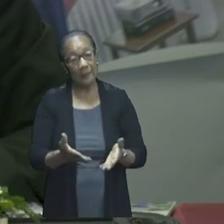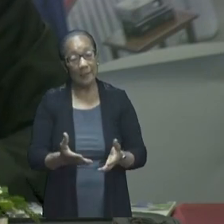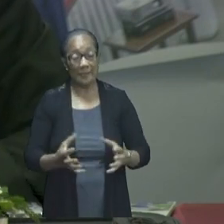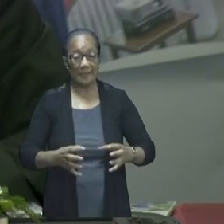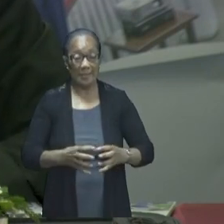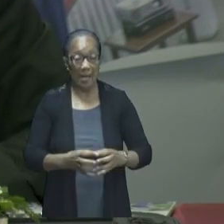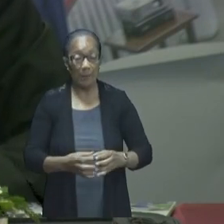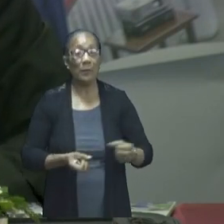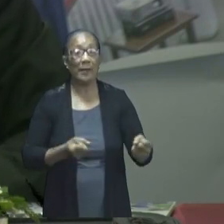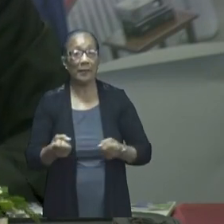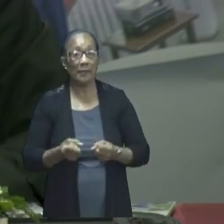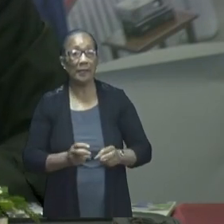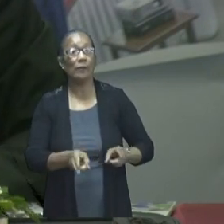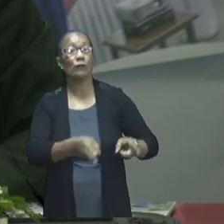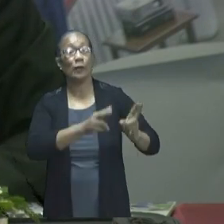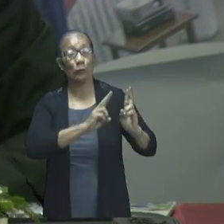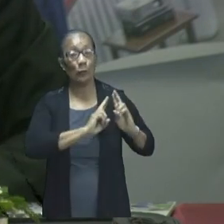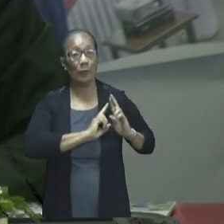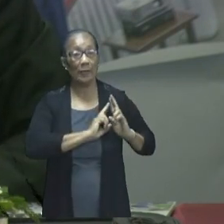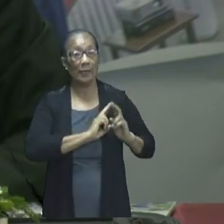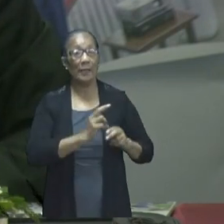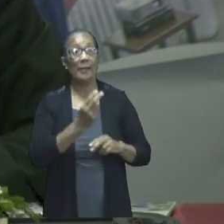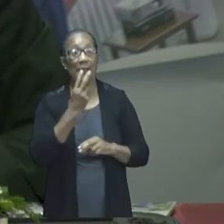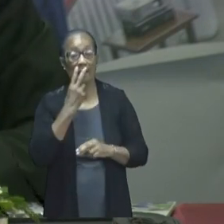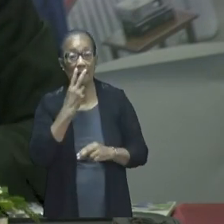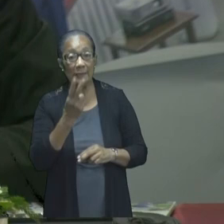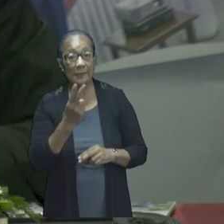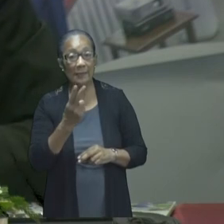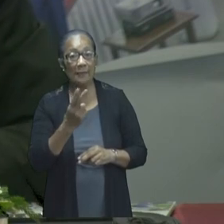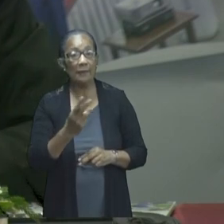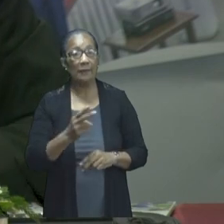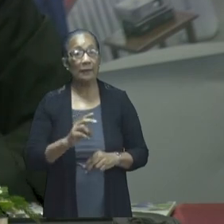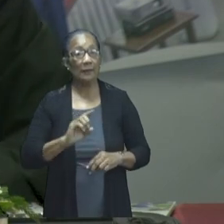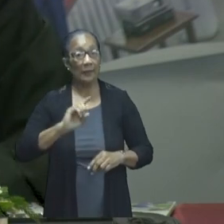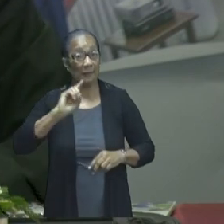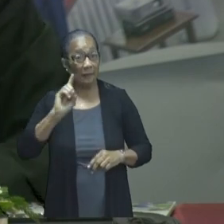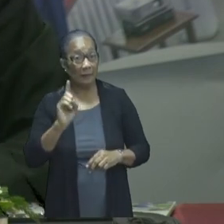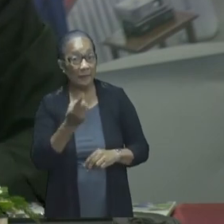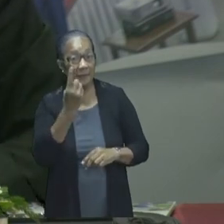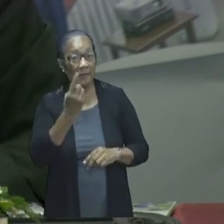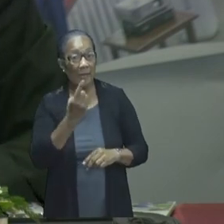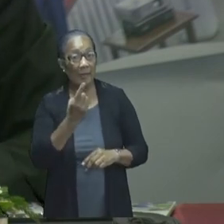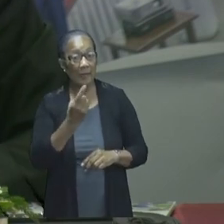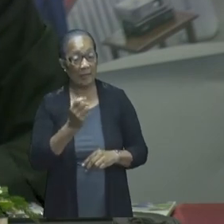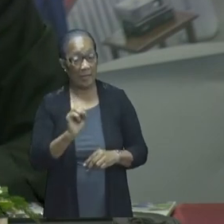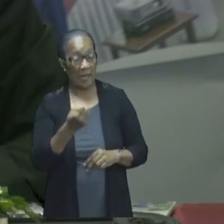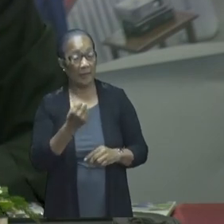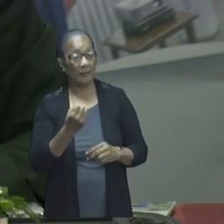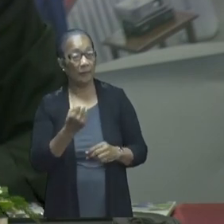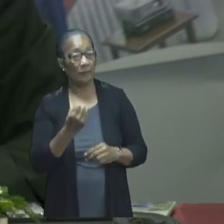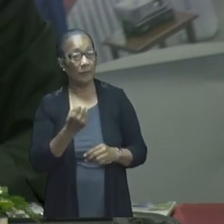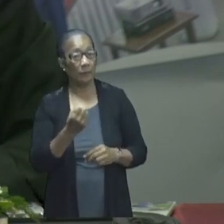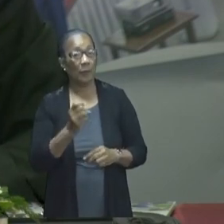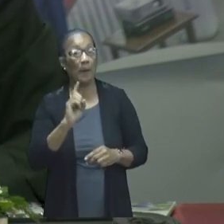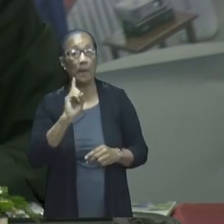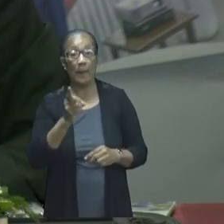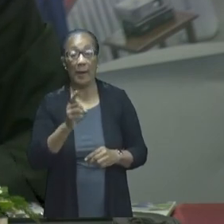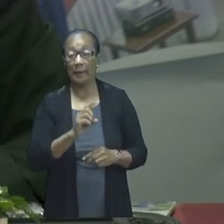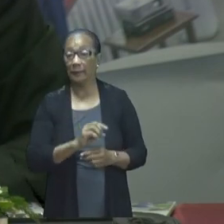regeren verantwoordelijkheid dan zie je dat die quick fix en ieder van mogelijk is maar niet